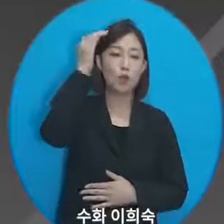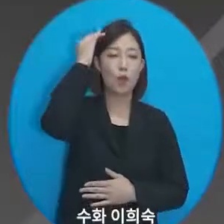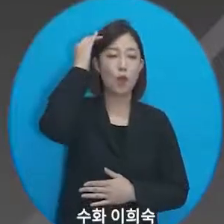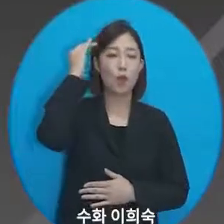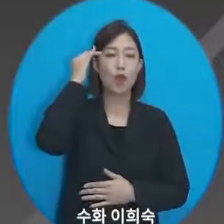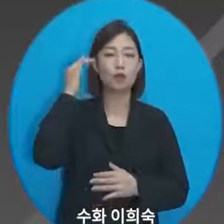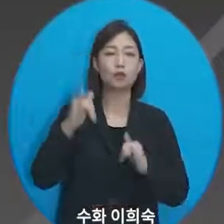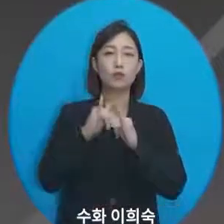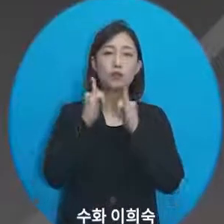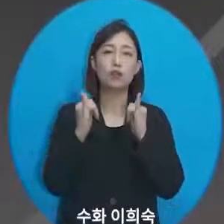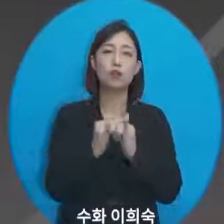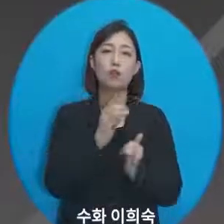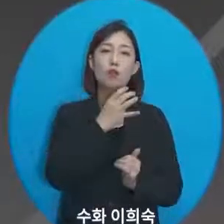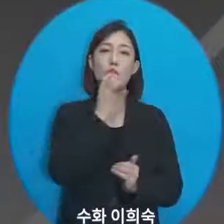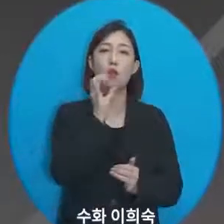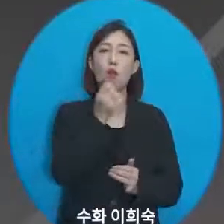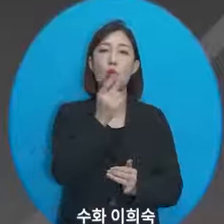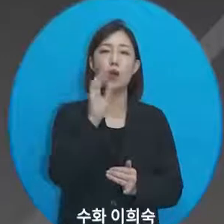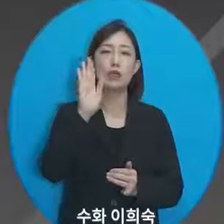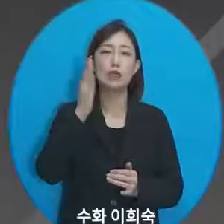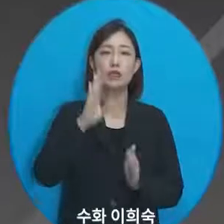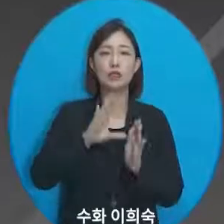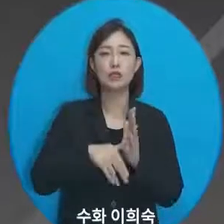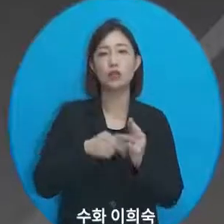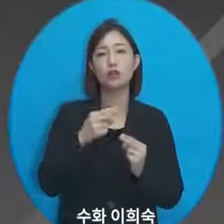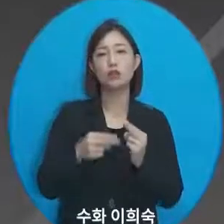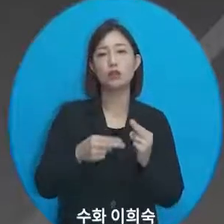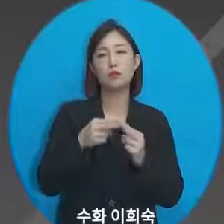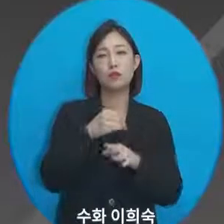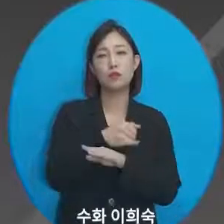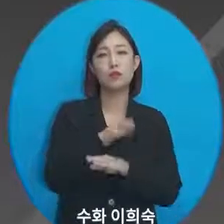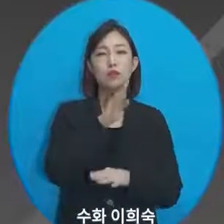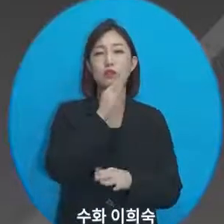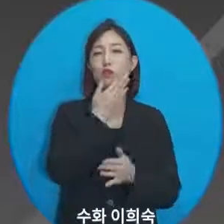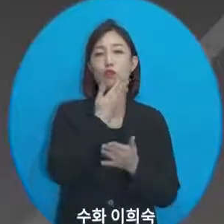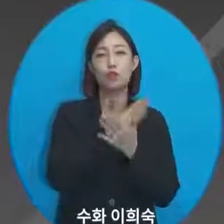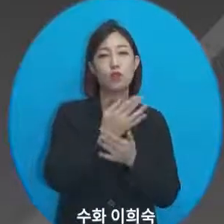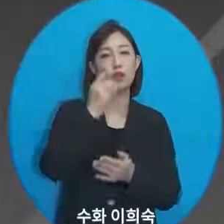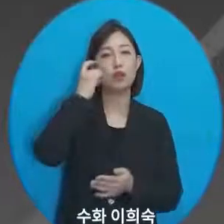문제 굉장히 중요하고요. 그 다음에 우리가